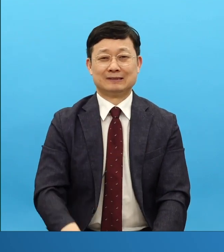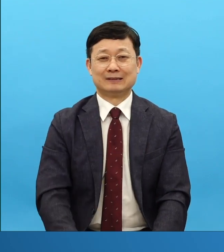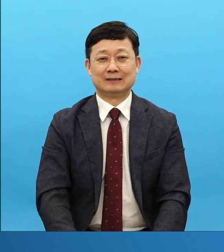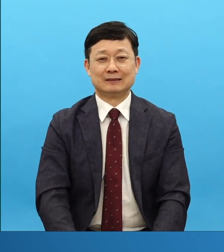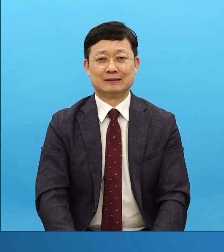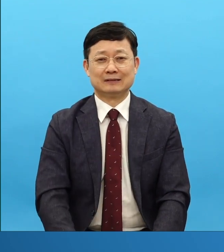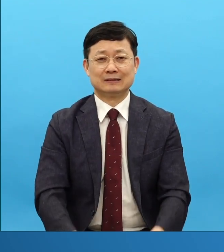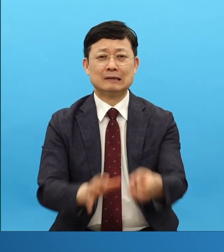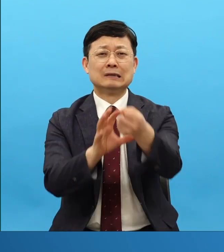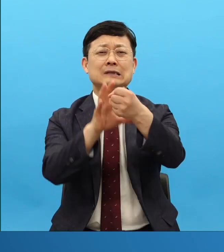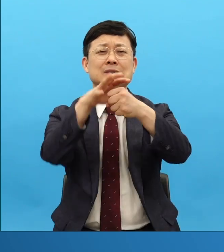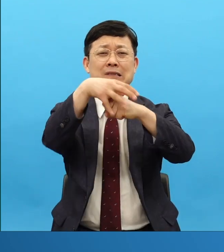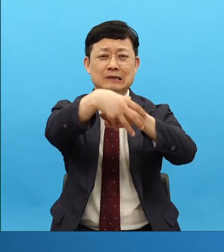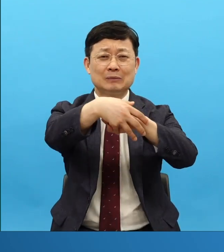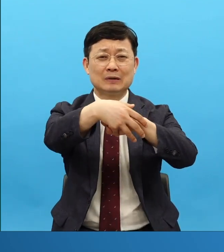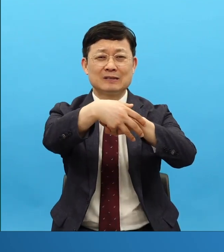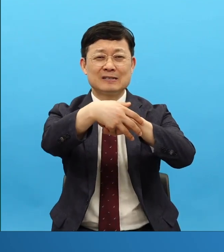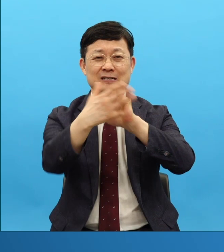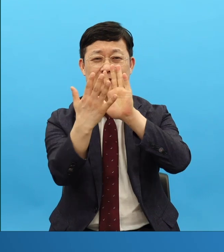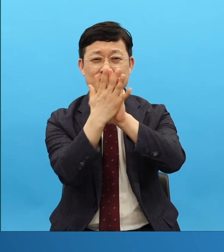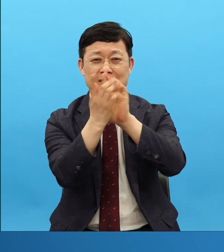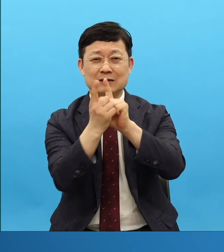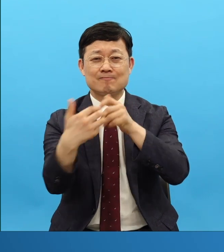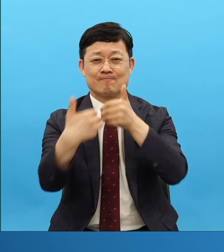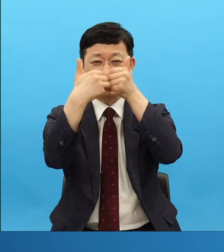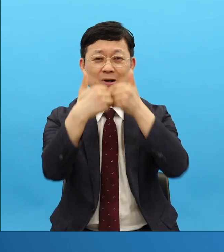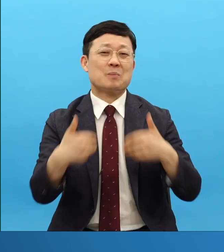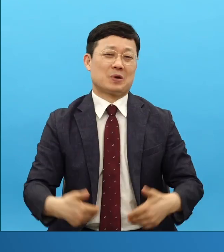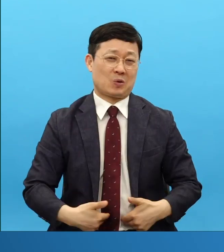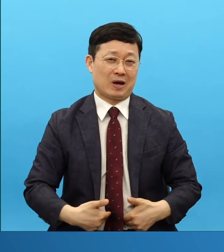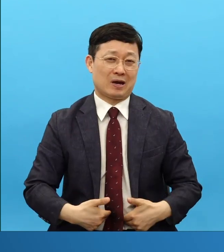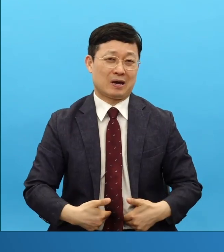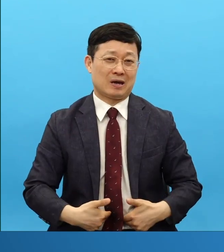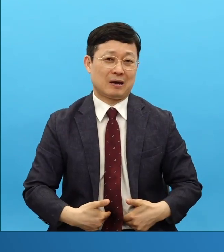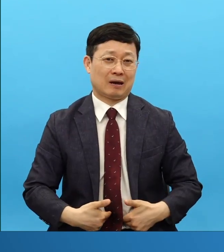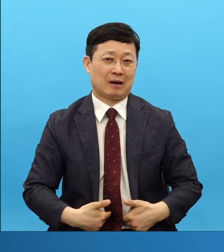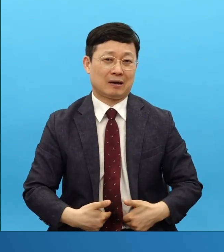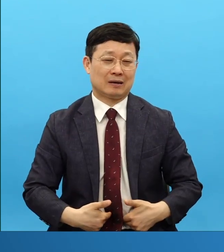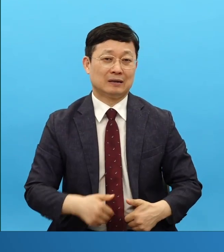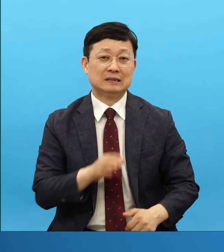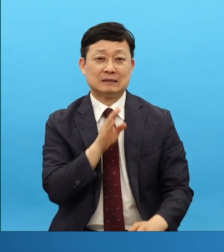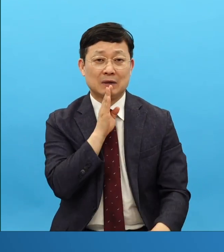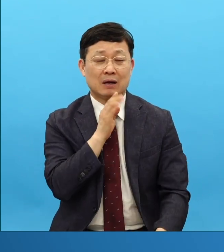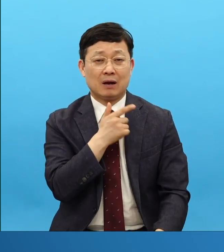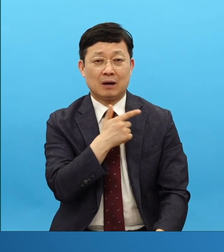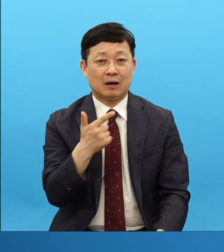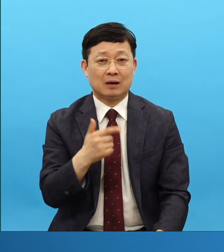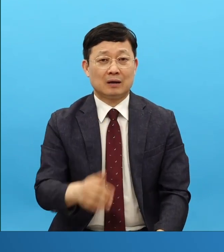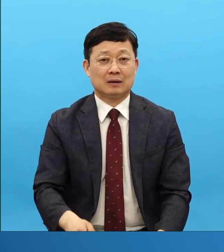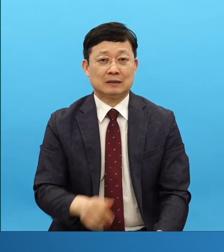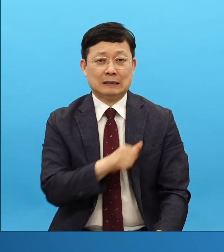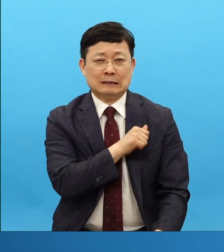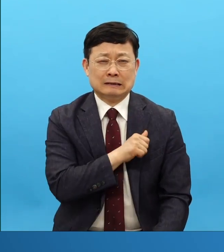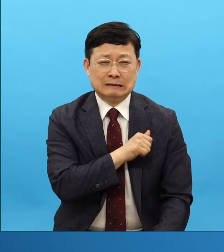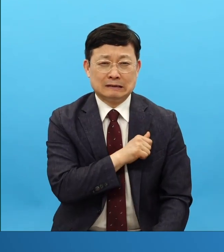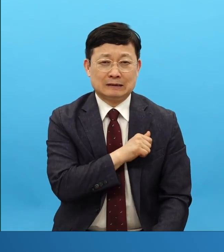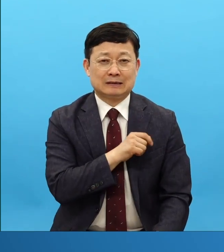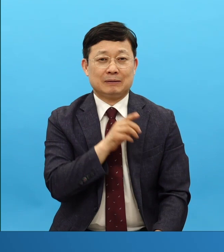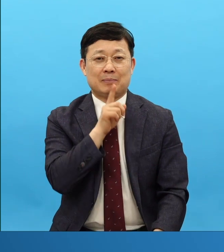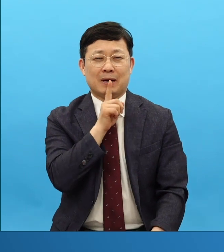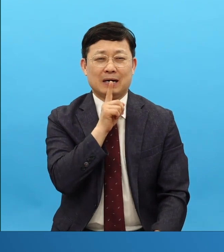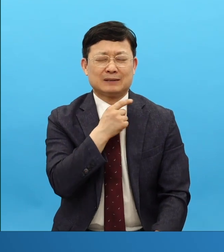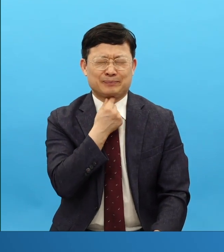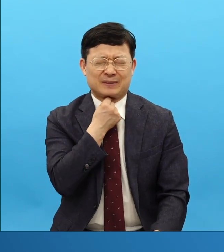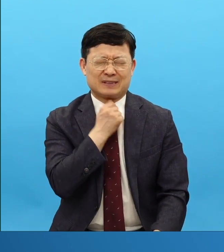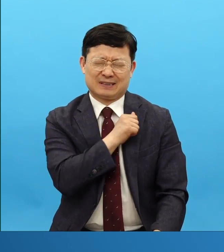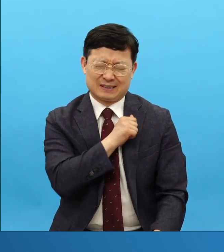이제 글로벌 시대 맞붙어야 됩니다. 그렇죠? Now it's a global age. 왜 이럽니까? 나 진짜 할 말인데 참아요. 미치겠어요. We